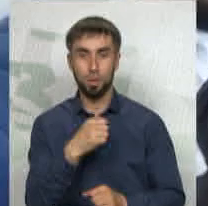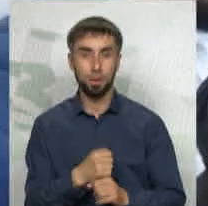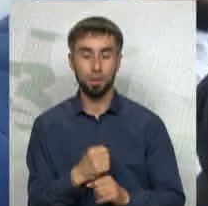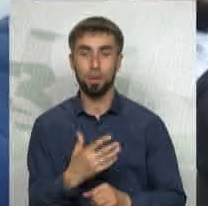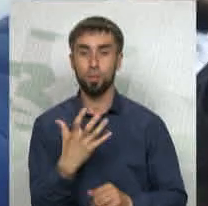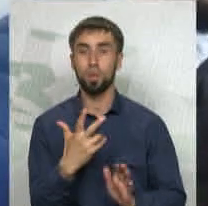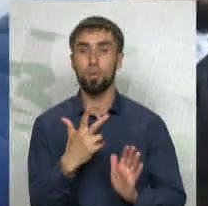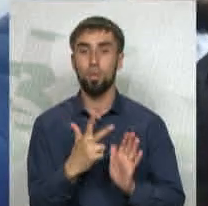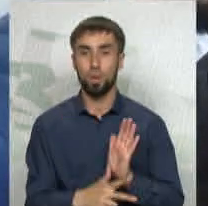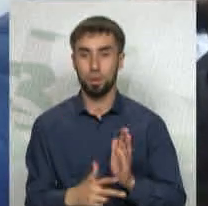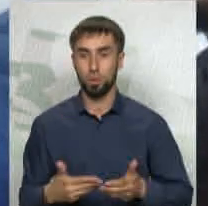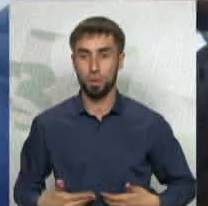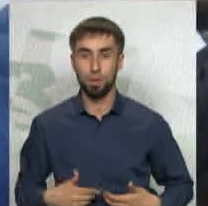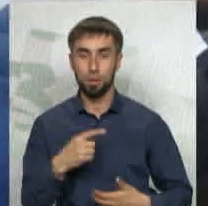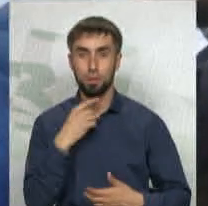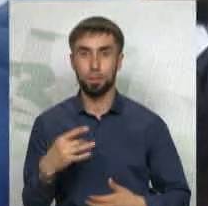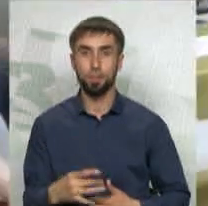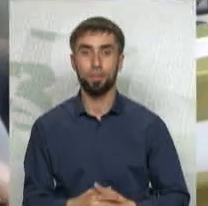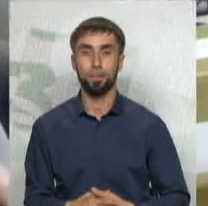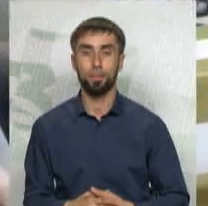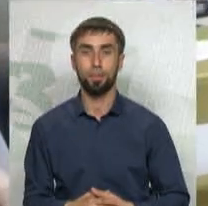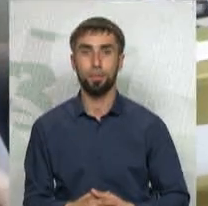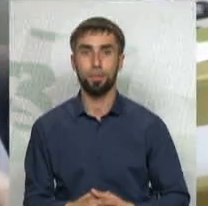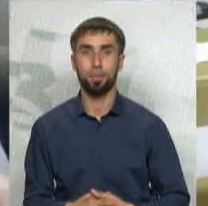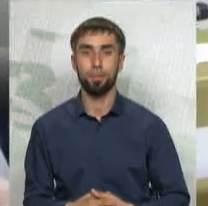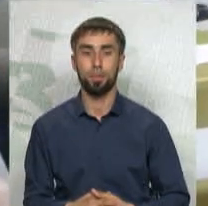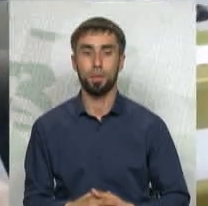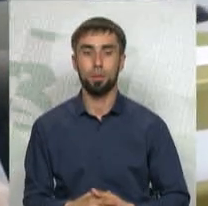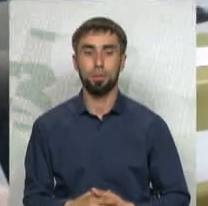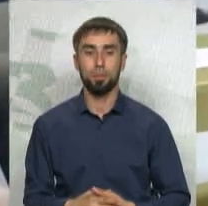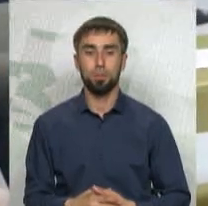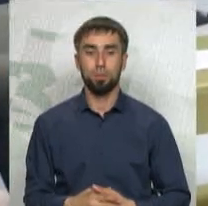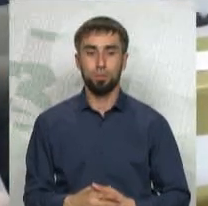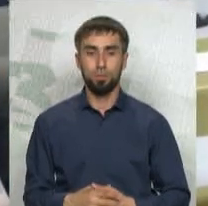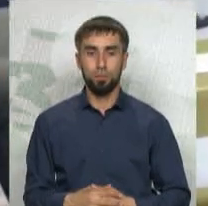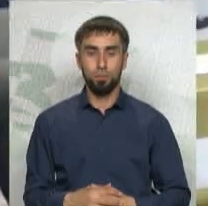совершают 580 жителей Ингушетии. Хади Добриева, Али Ахкильгов, Иса Хазботов, Новости 24.